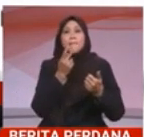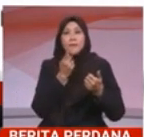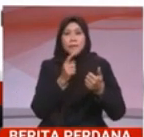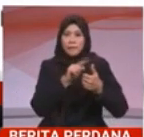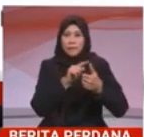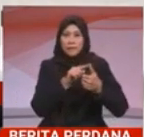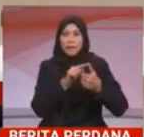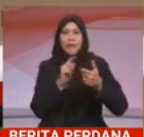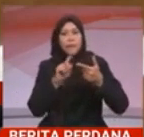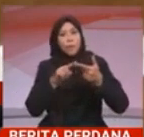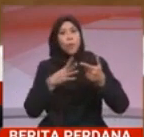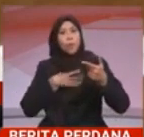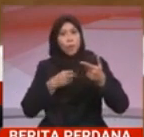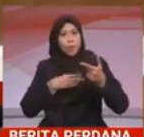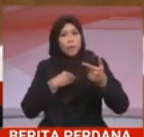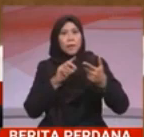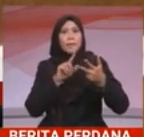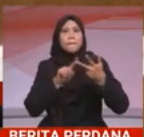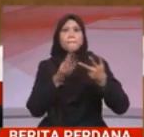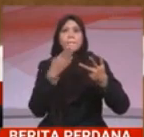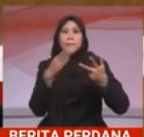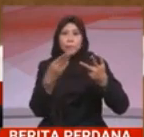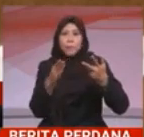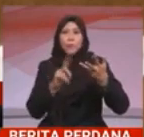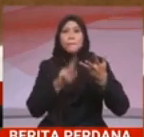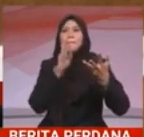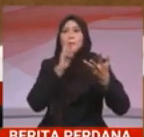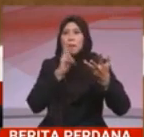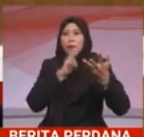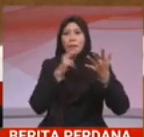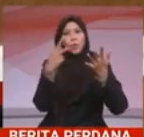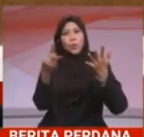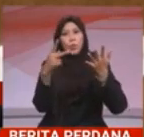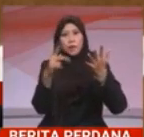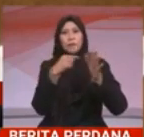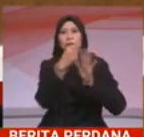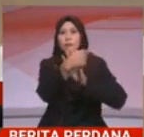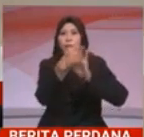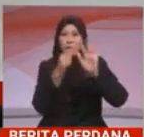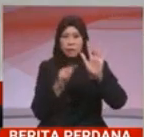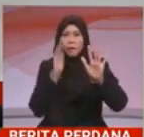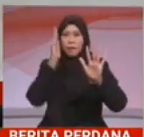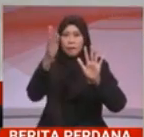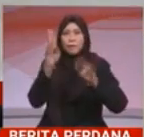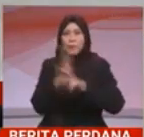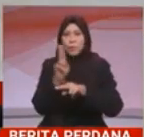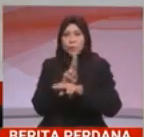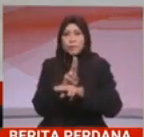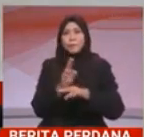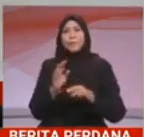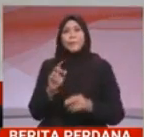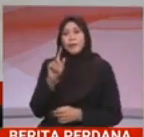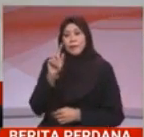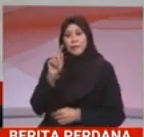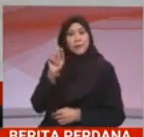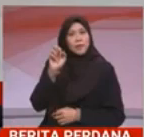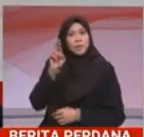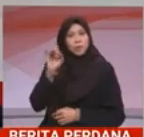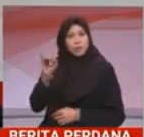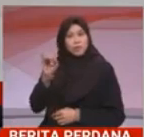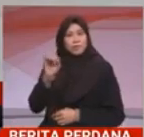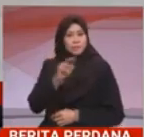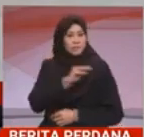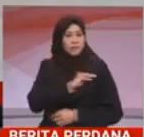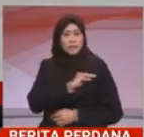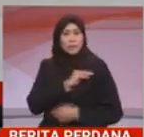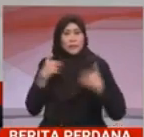juga gelang berwarna putih biru merah atau kuning yang bakal digunakan Jelaskan Sri Nur Hisyam